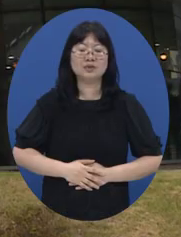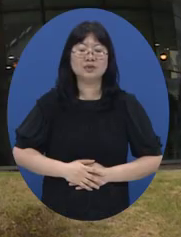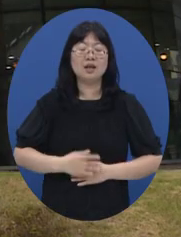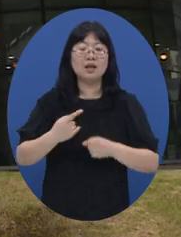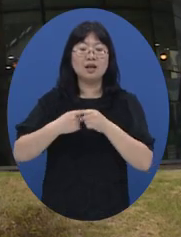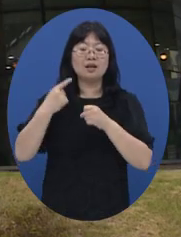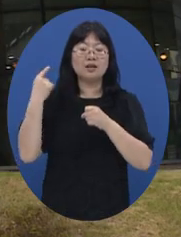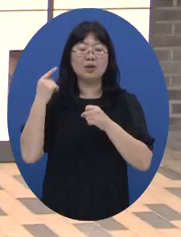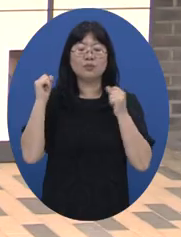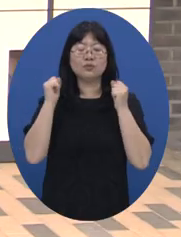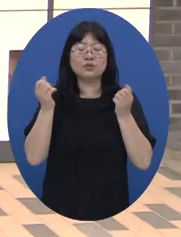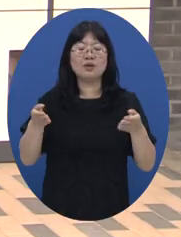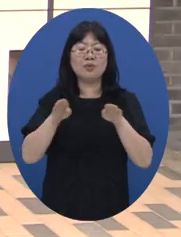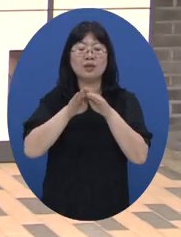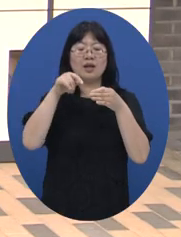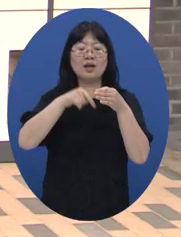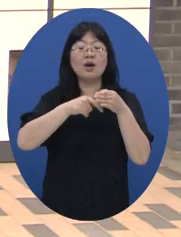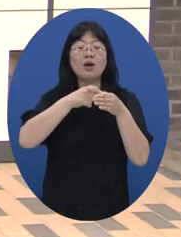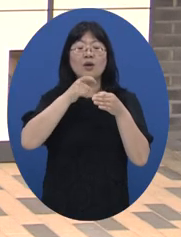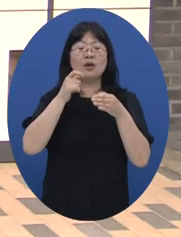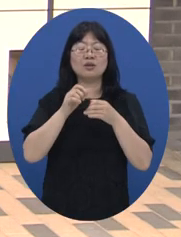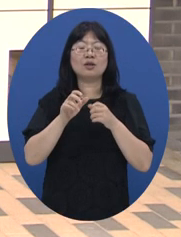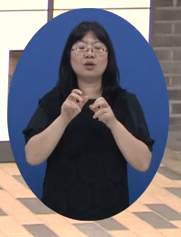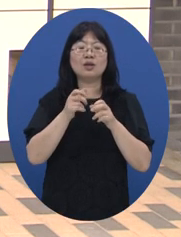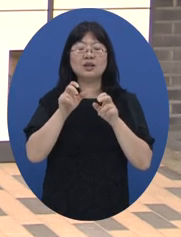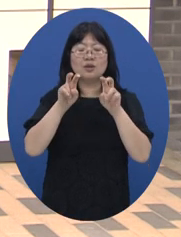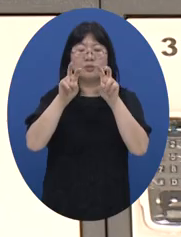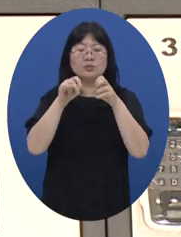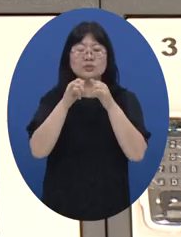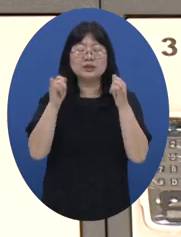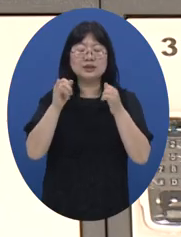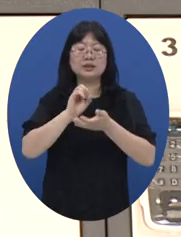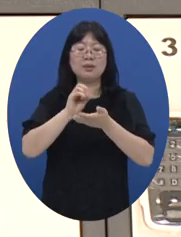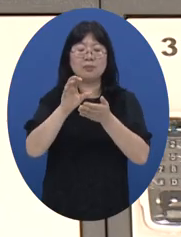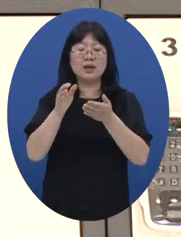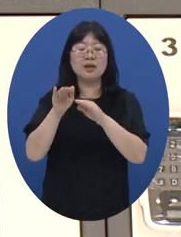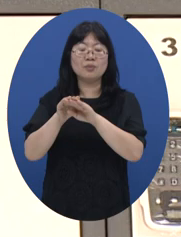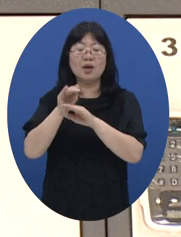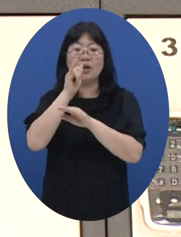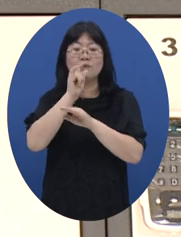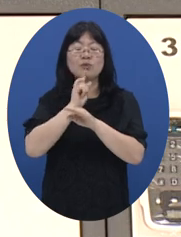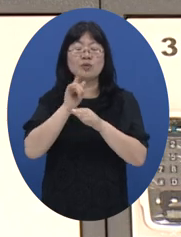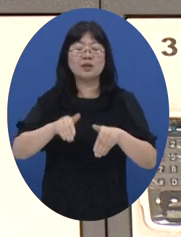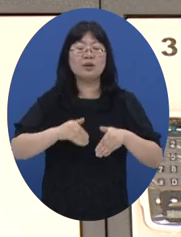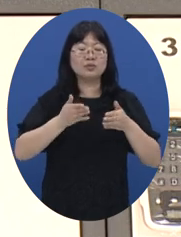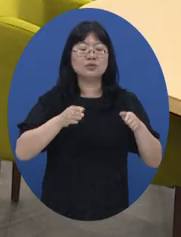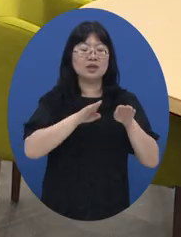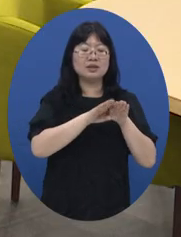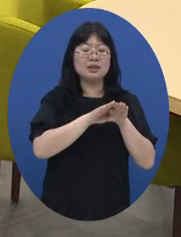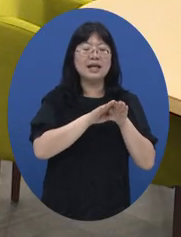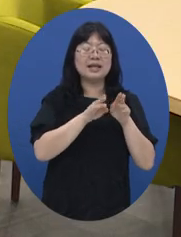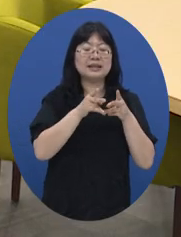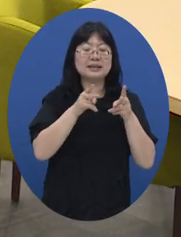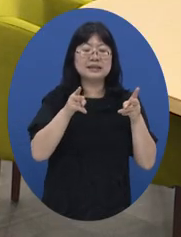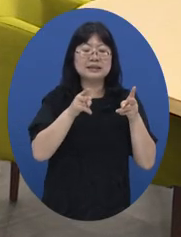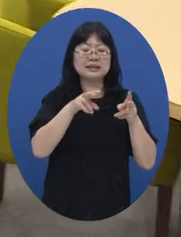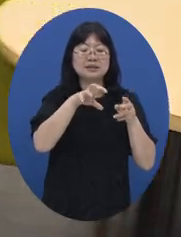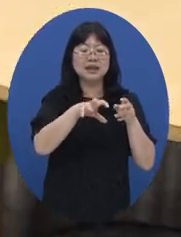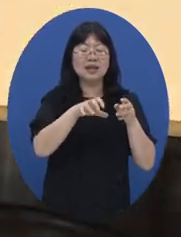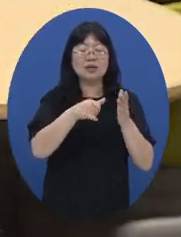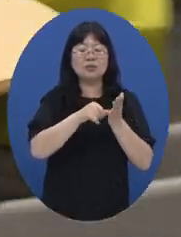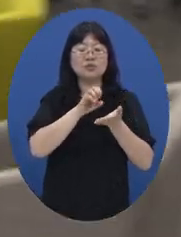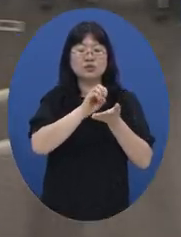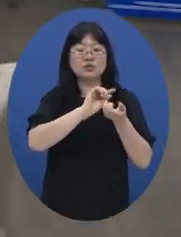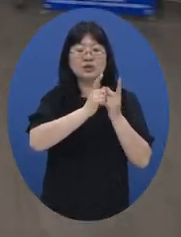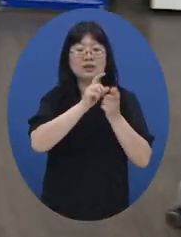지난해 경기도 북부청사에 무인 택배함을 설치한 데 이어 무더위 쉼터 운영 기간 동안 남부청사 1층 안내 데스크에 택배 물품을